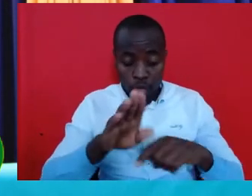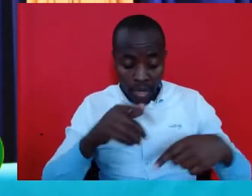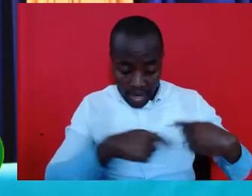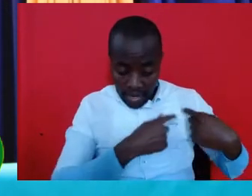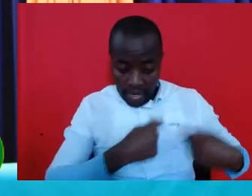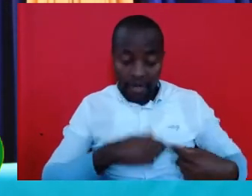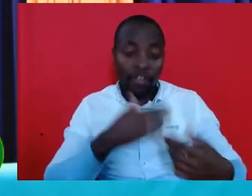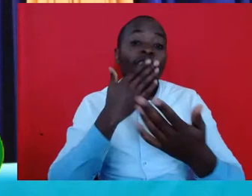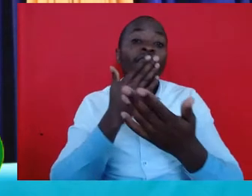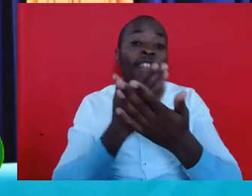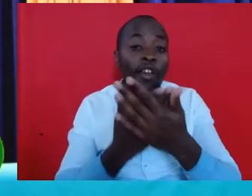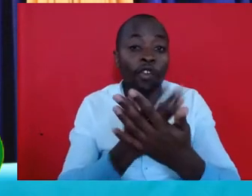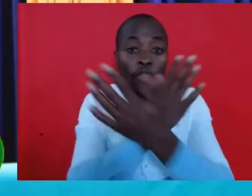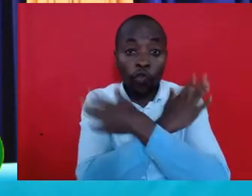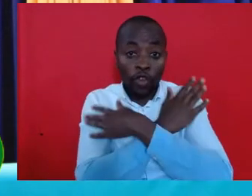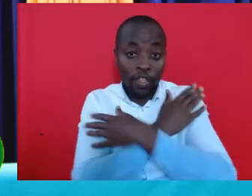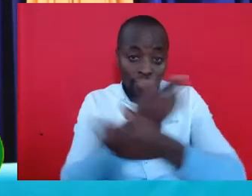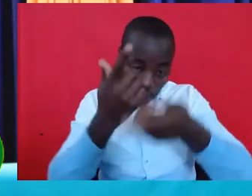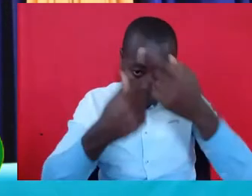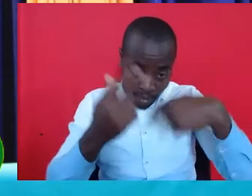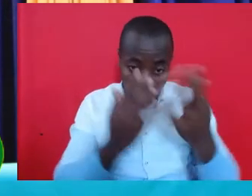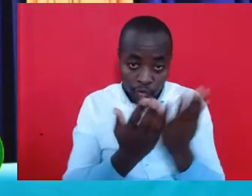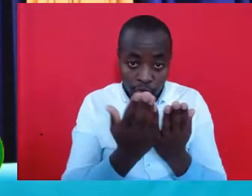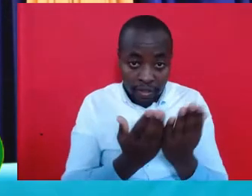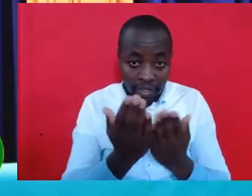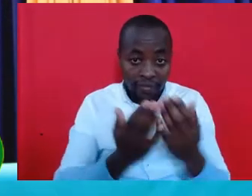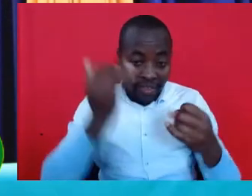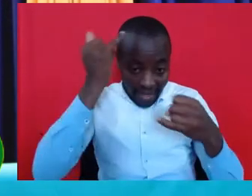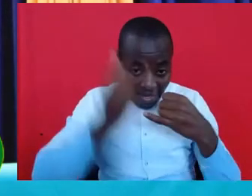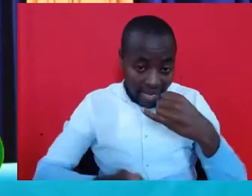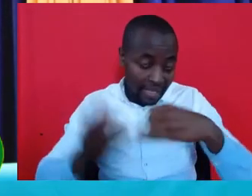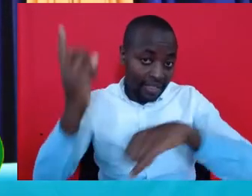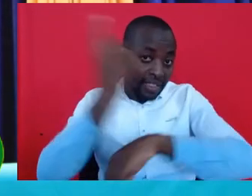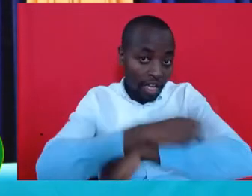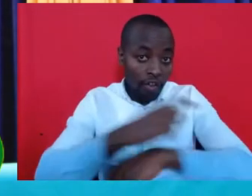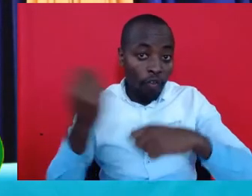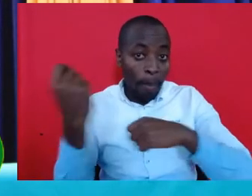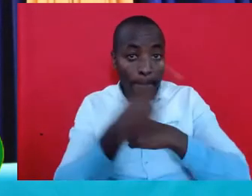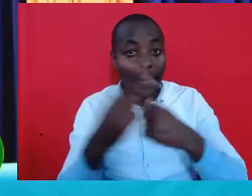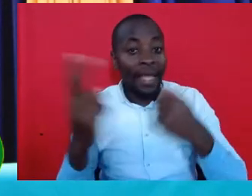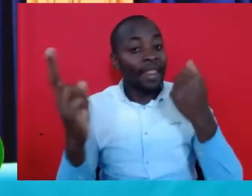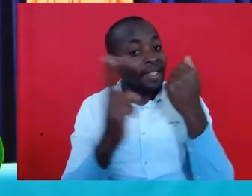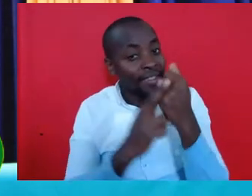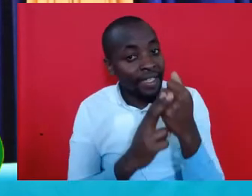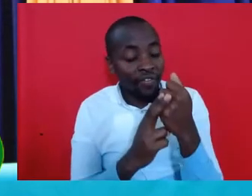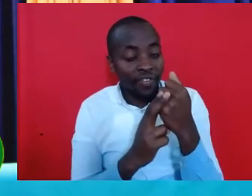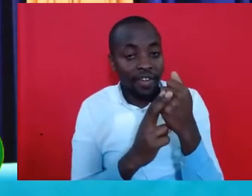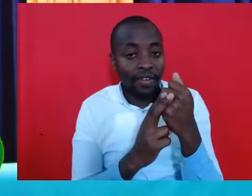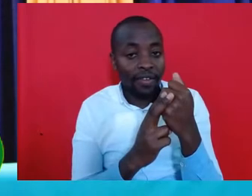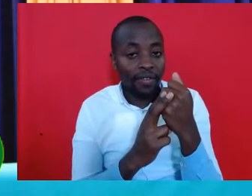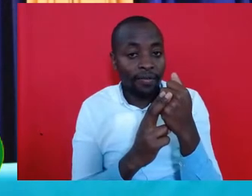Tunawashukuruni wapendwa kwa kuja katika ibada ya siku ya mwisho wa mwezi wa saba.